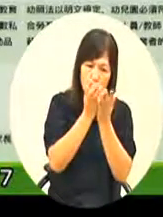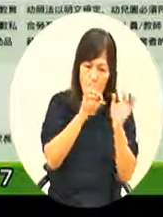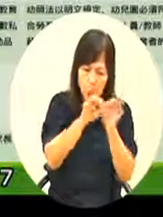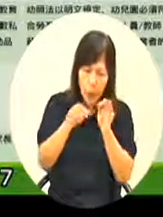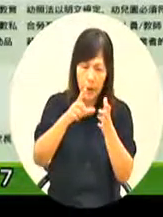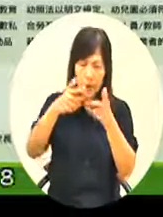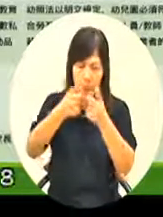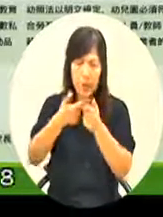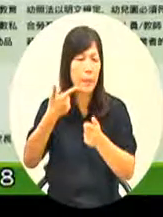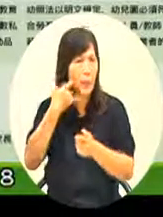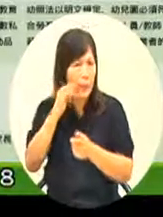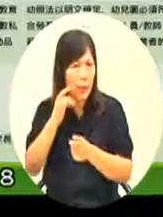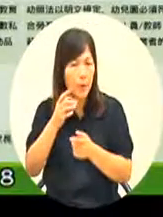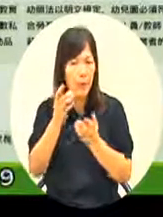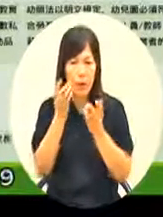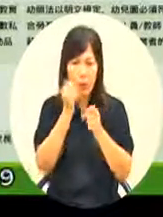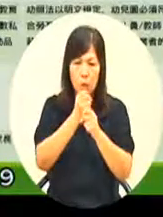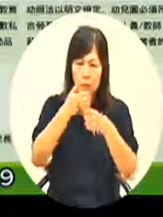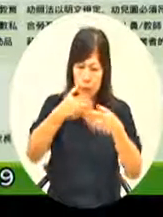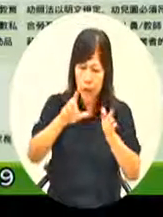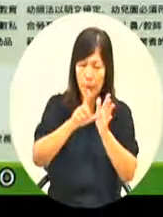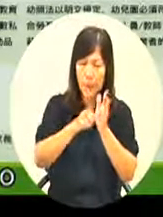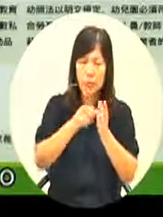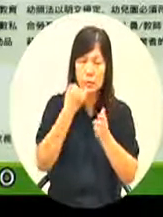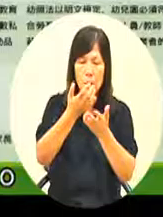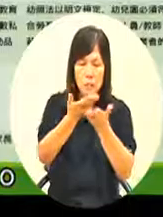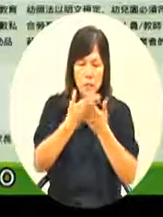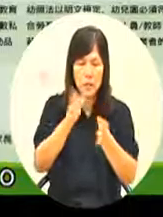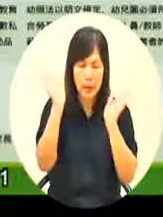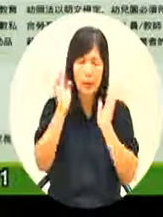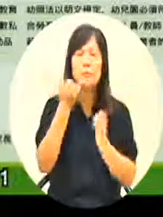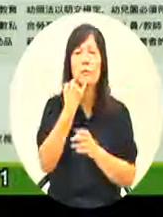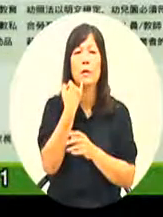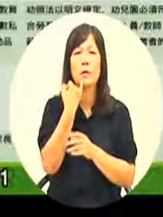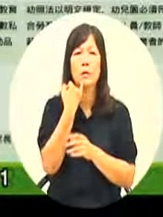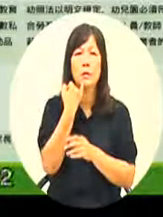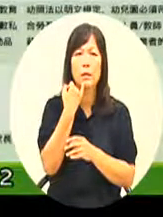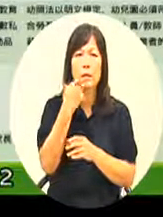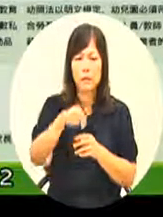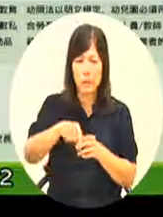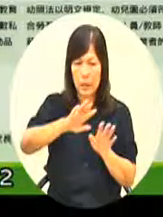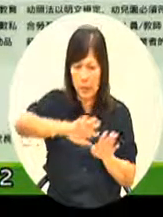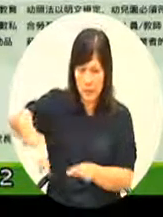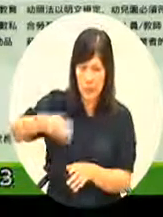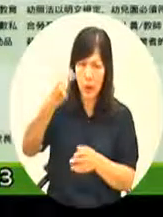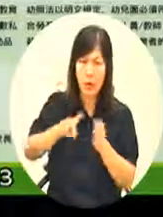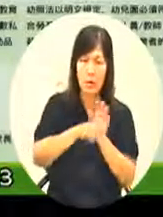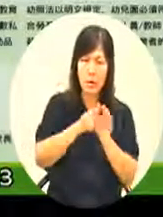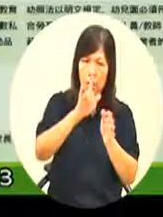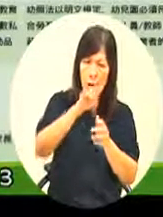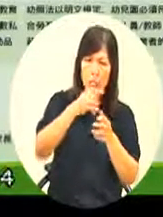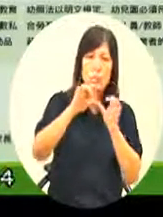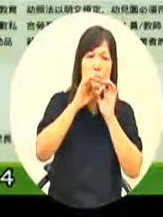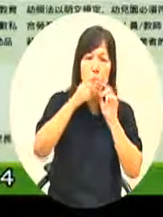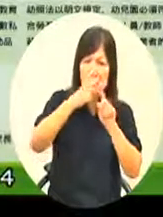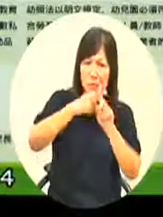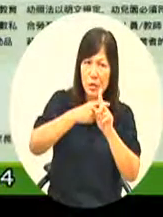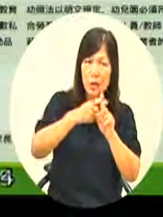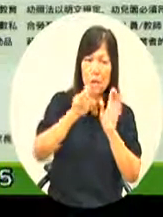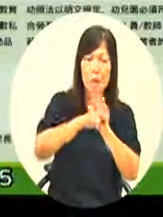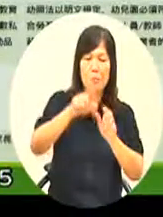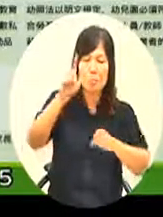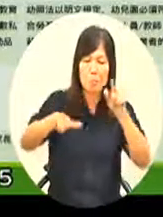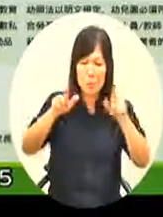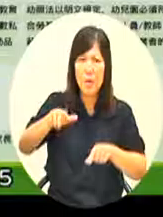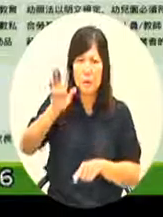配合家长下班的时间再去接小孩子哦。那除了这个以外，教保人员的品质当然它也有一些不同的